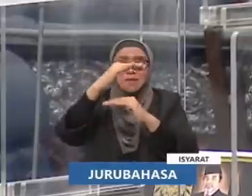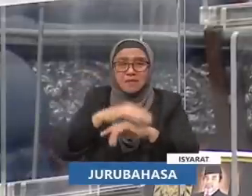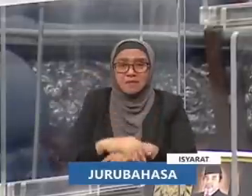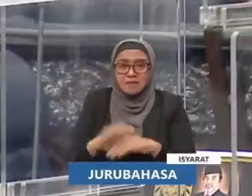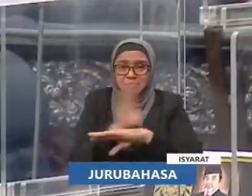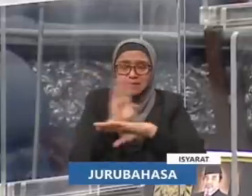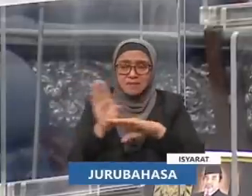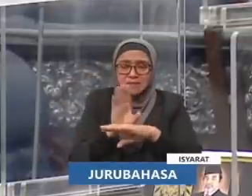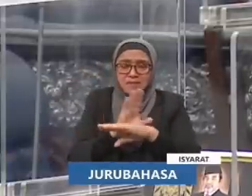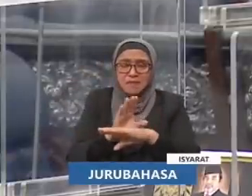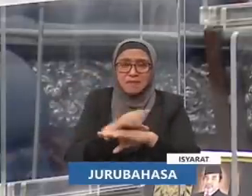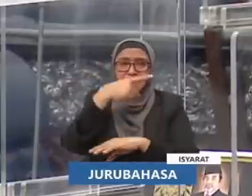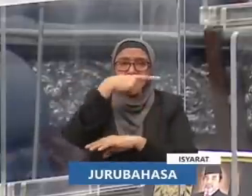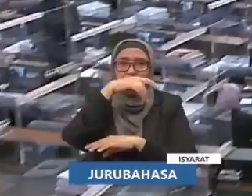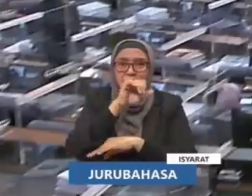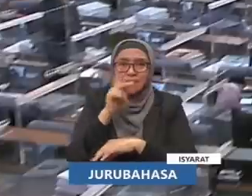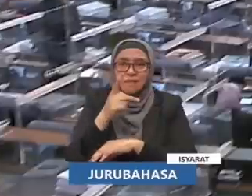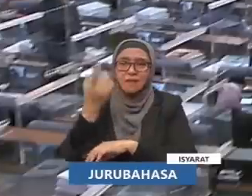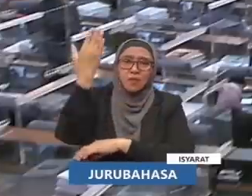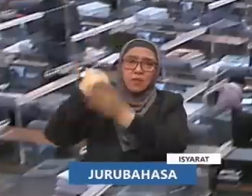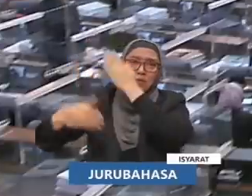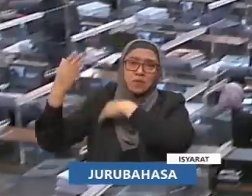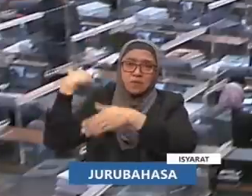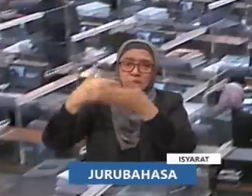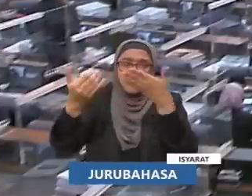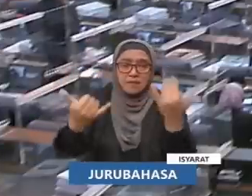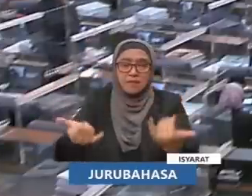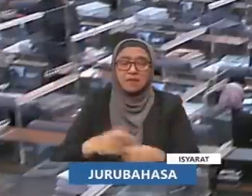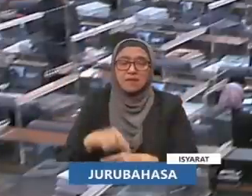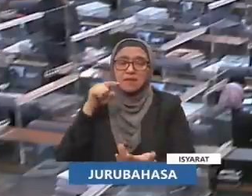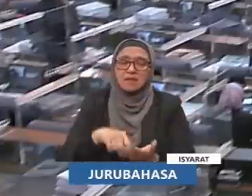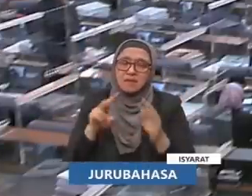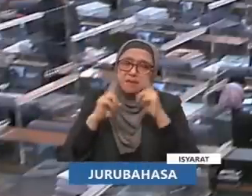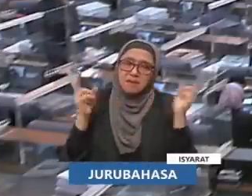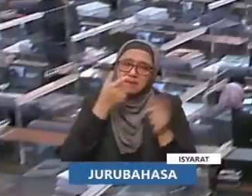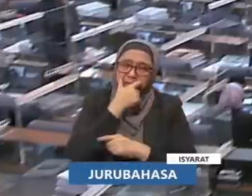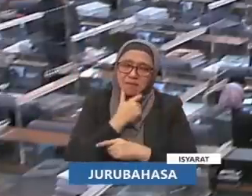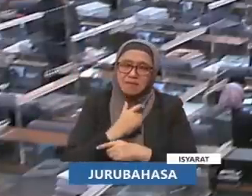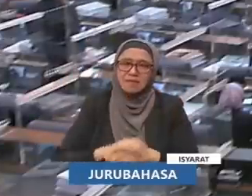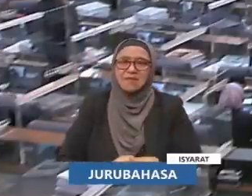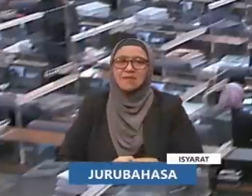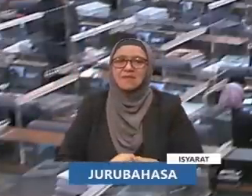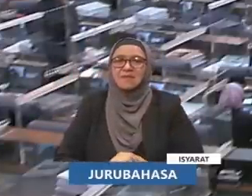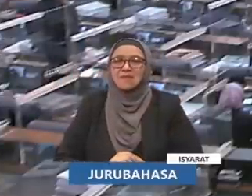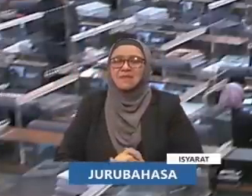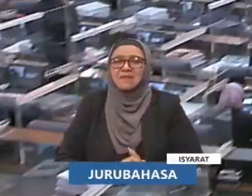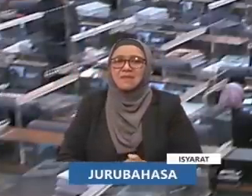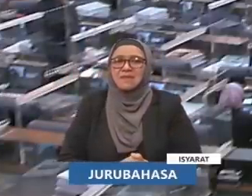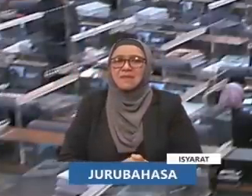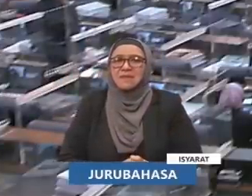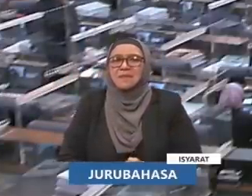Salak daripada dulu sampai sekarang. Jadi ini sungguh menyedihkan. Saya nak bertanya